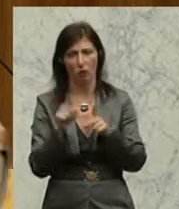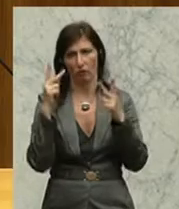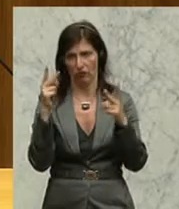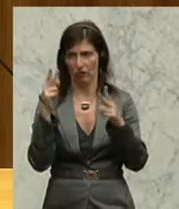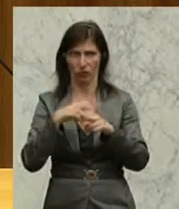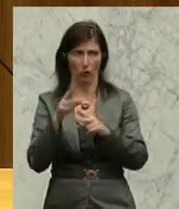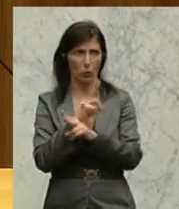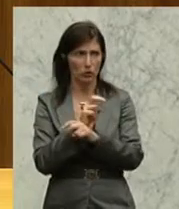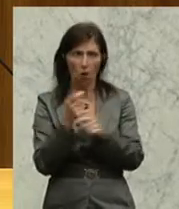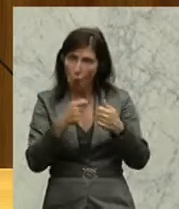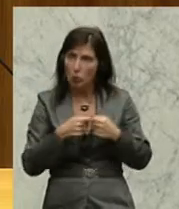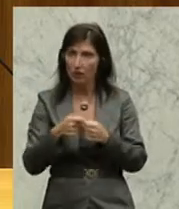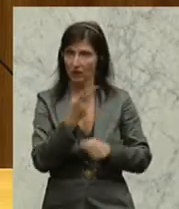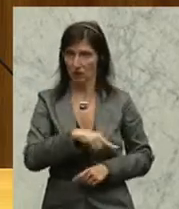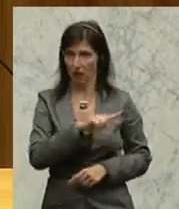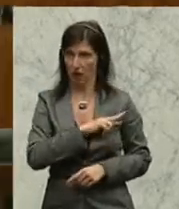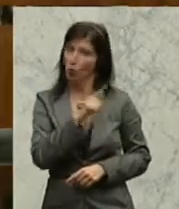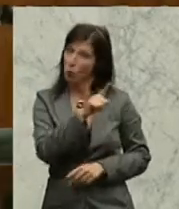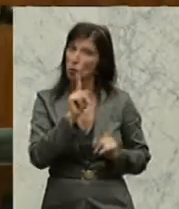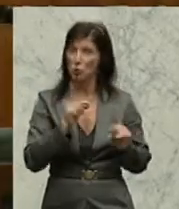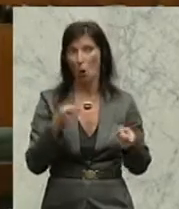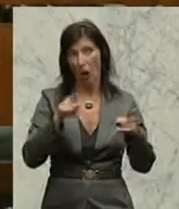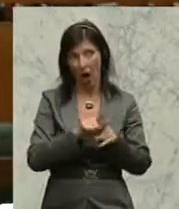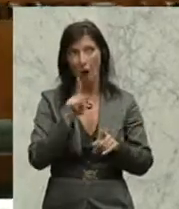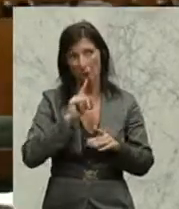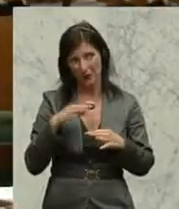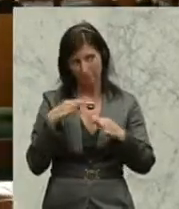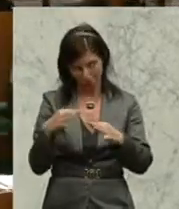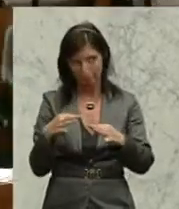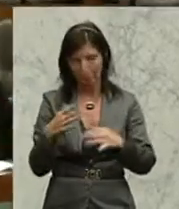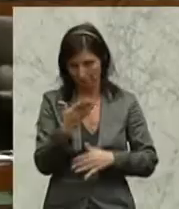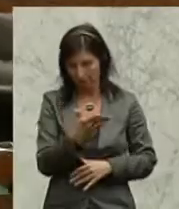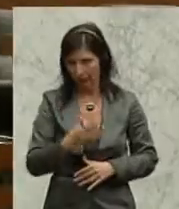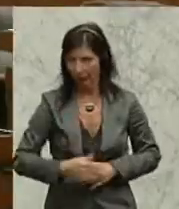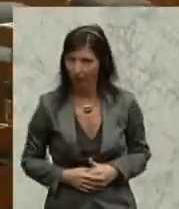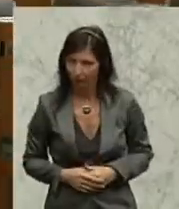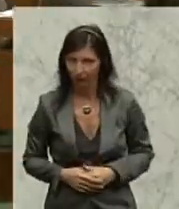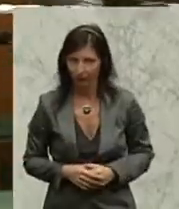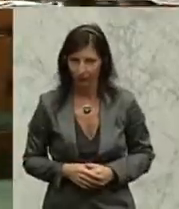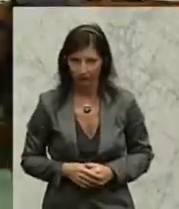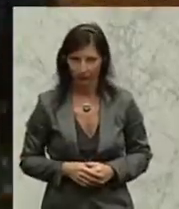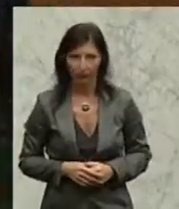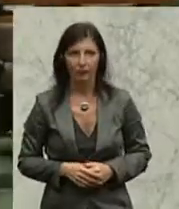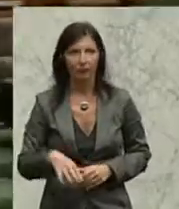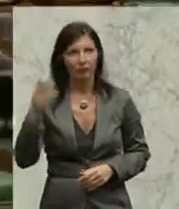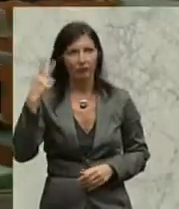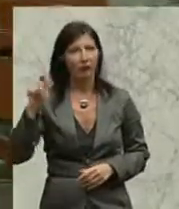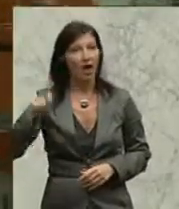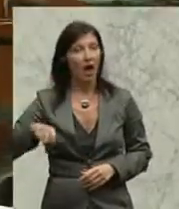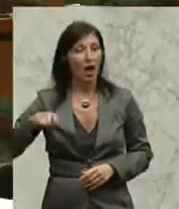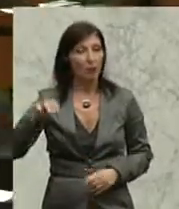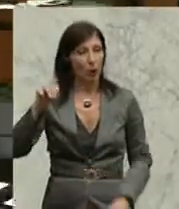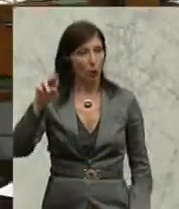verantwortlich sind und sich auch ein bisschen bewegen sollten es gebe keine solide ausgangslage in bezug auf die arbeitslosigkeit in österreich mehr als